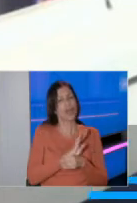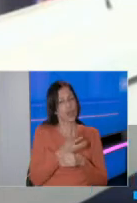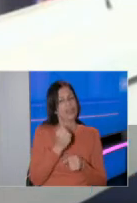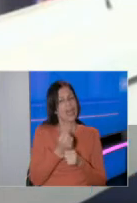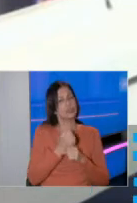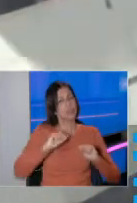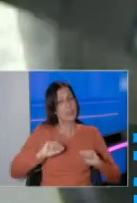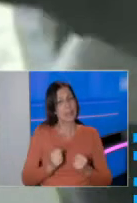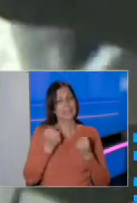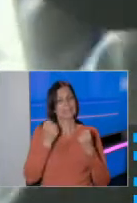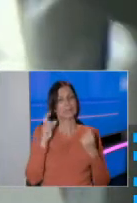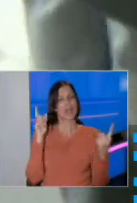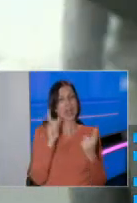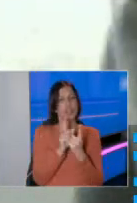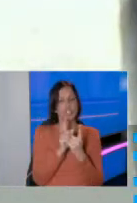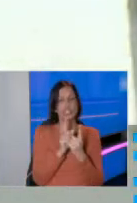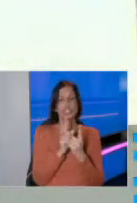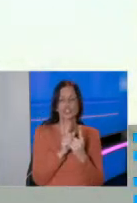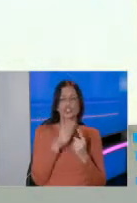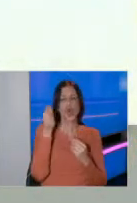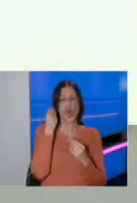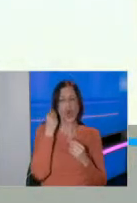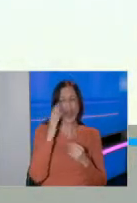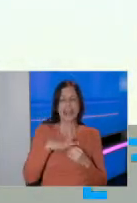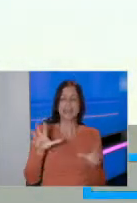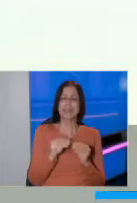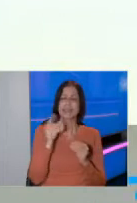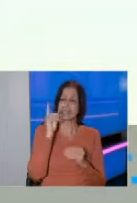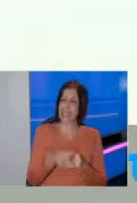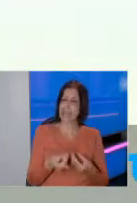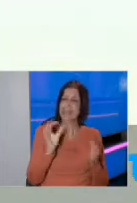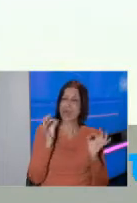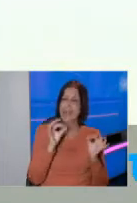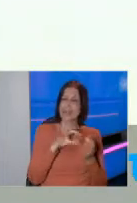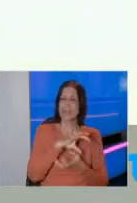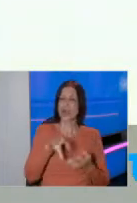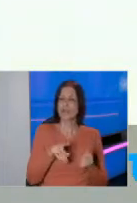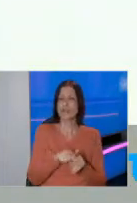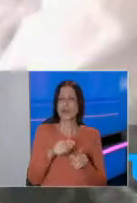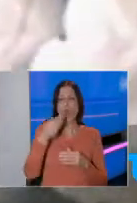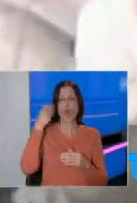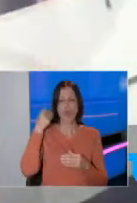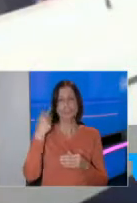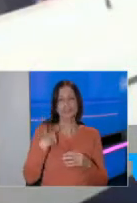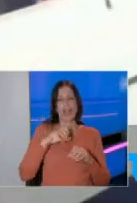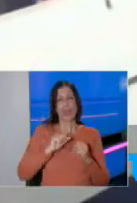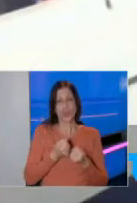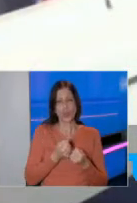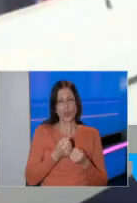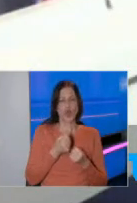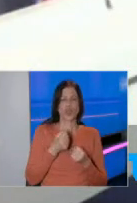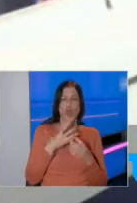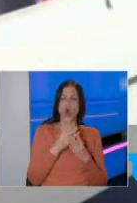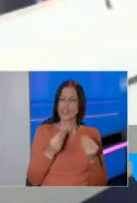גדולים להנגיש את ההוראה לתלמידים עם צרכים מיוחדים ומורכבים, כמו אוטיזם או לקויות חושיות או לקויות